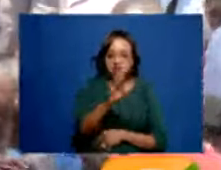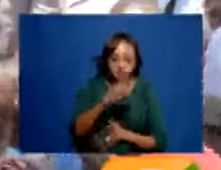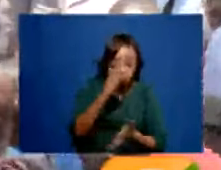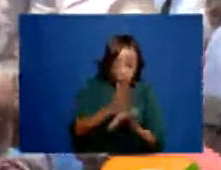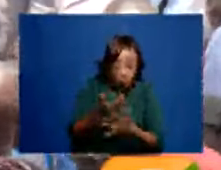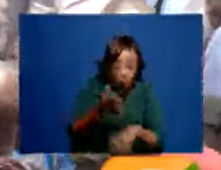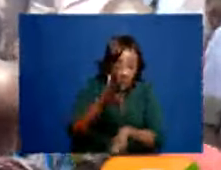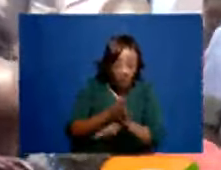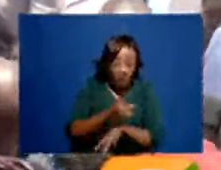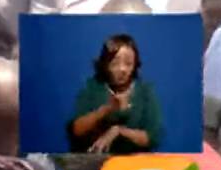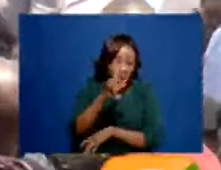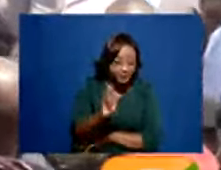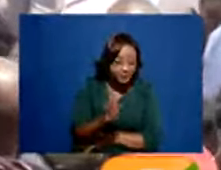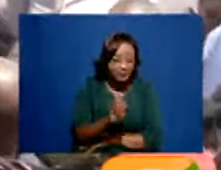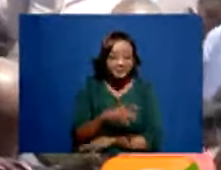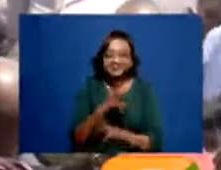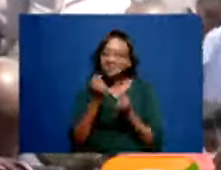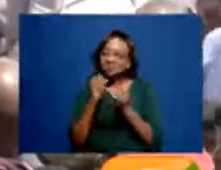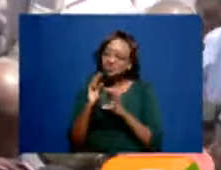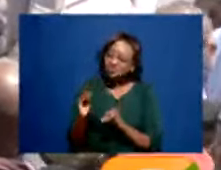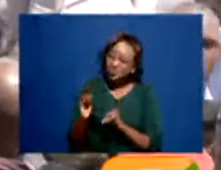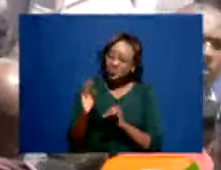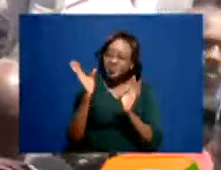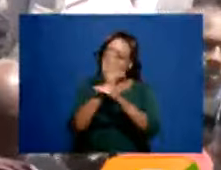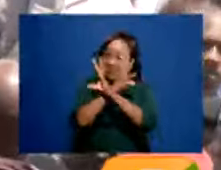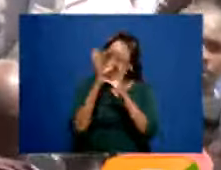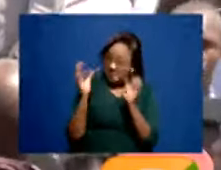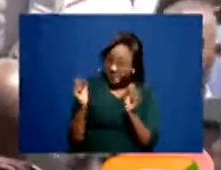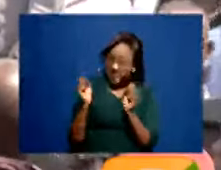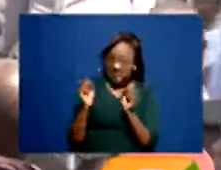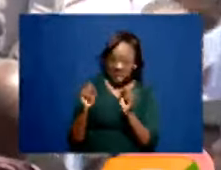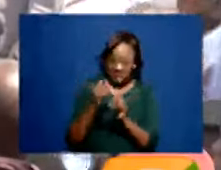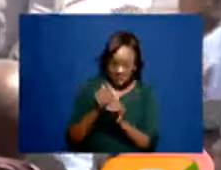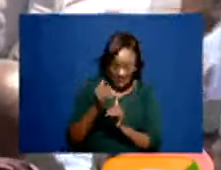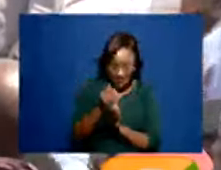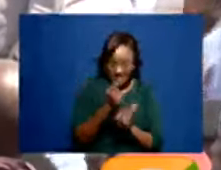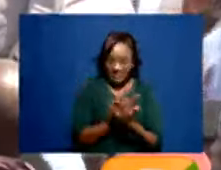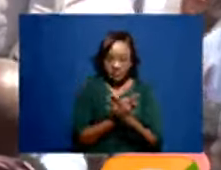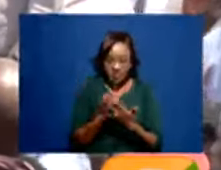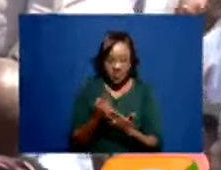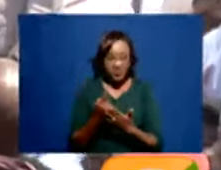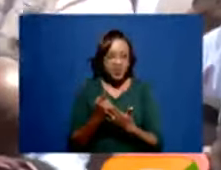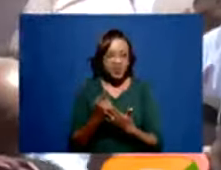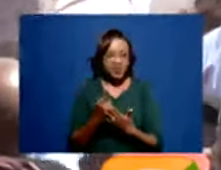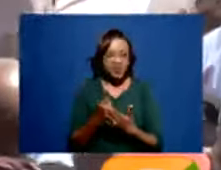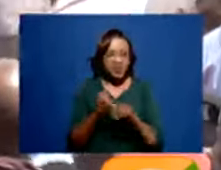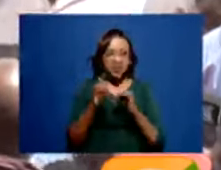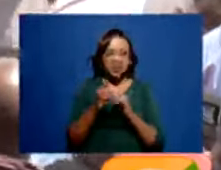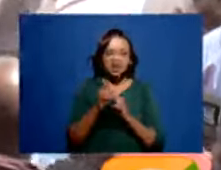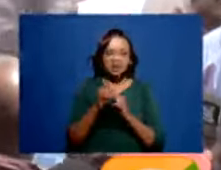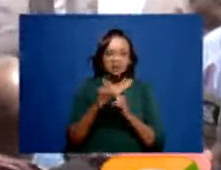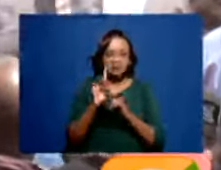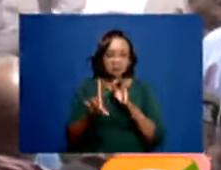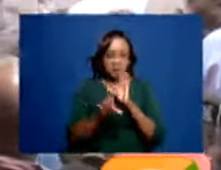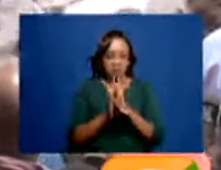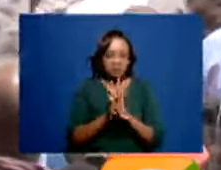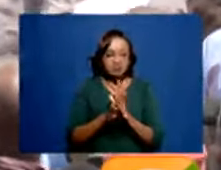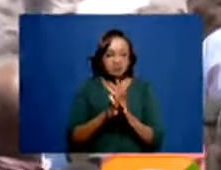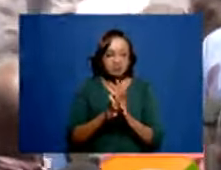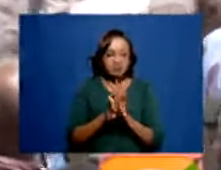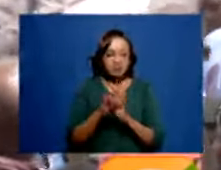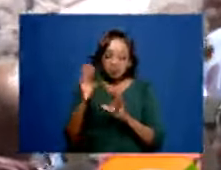uongo? Sasa Mheshimiwa Rais, in a week's time, sheria mimi nitakuwa nimepeleka kwa kamati ya delegated